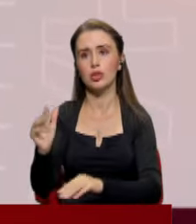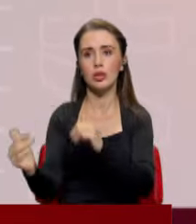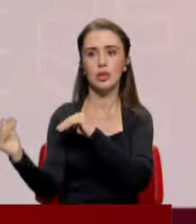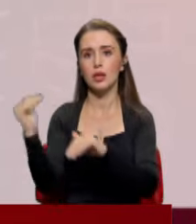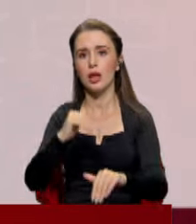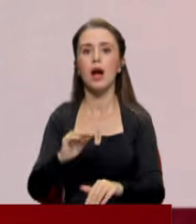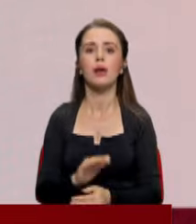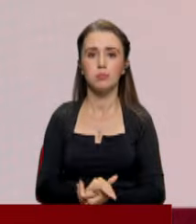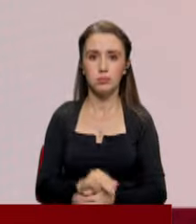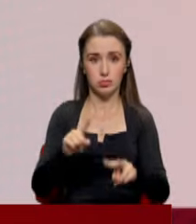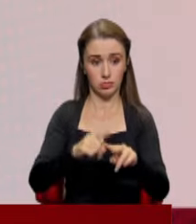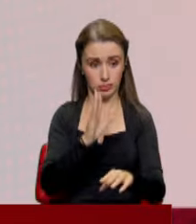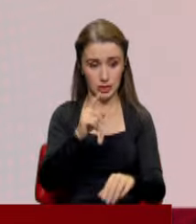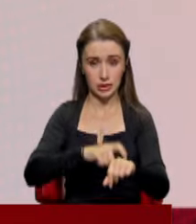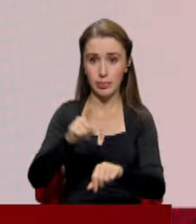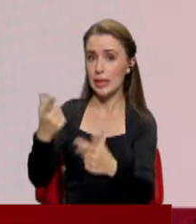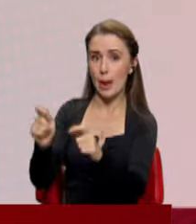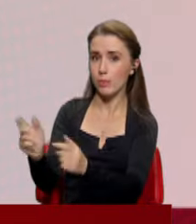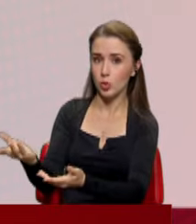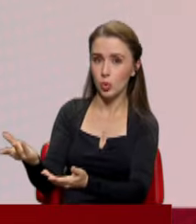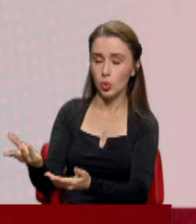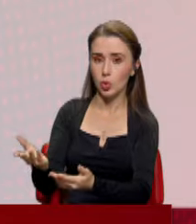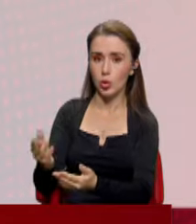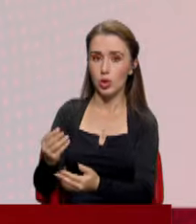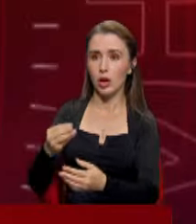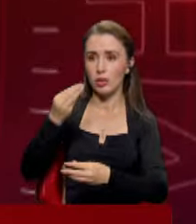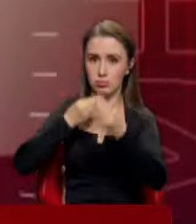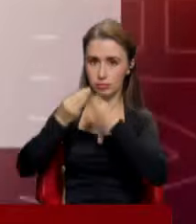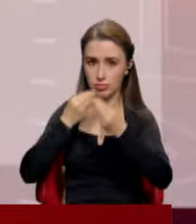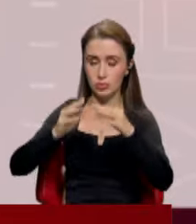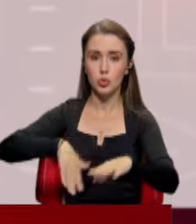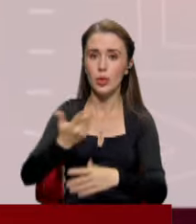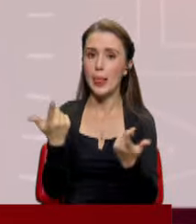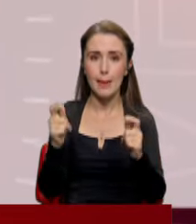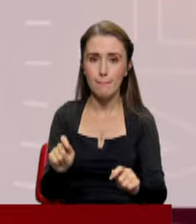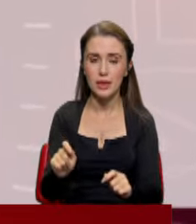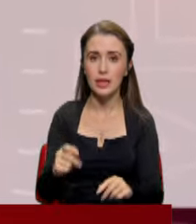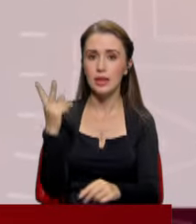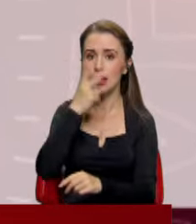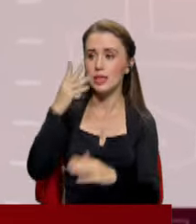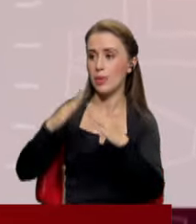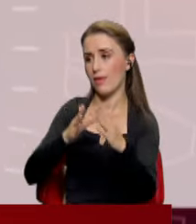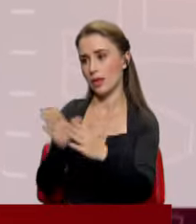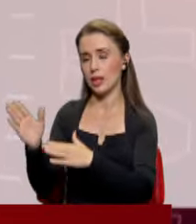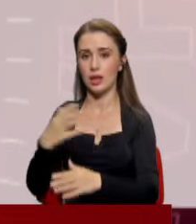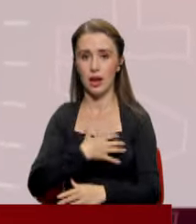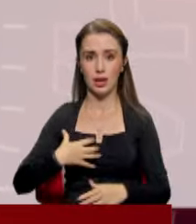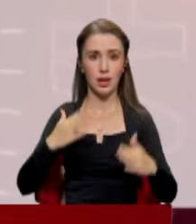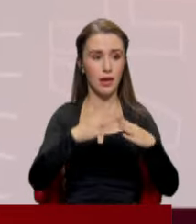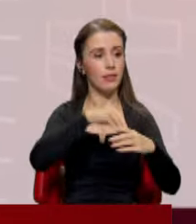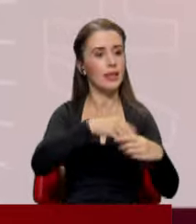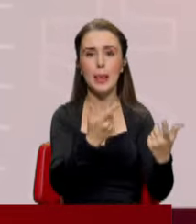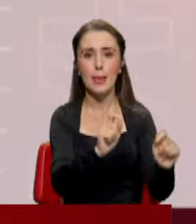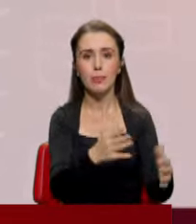gelmedi Narin camiye gidince siz ne yapıyordunuz karpuz yiyorduk sonra ne yaptınız teyzemlere gittik Annen evdeyken ne